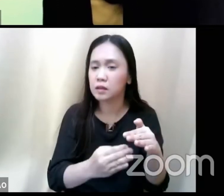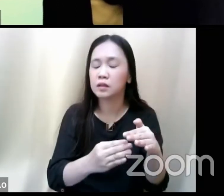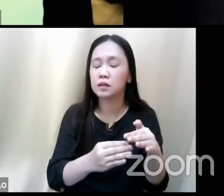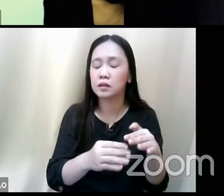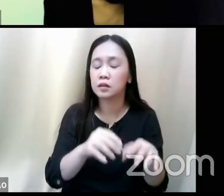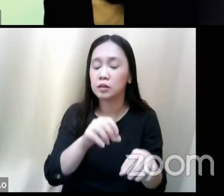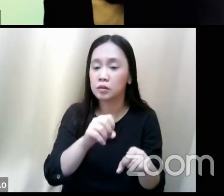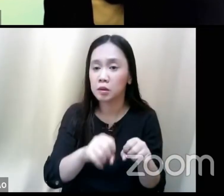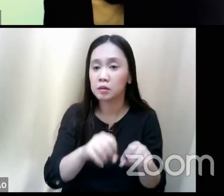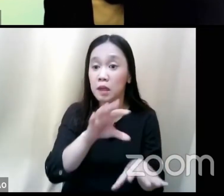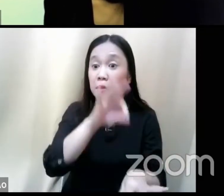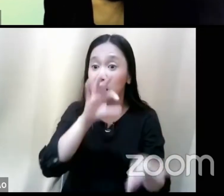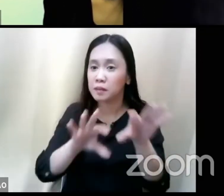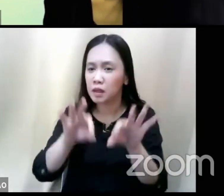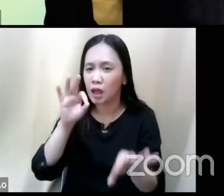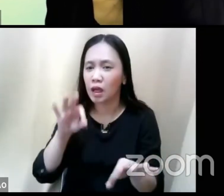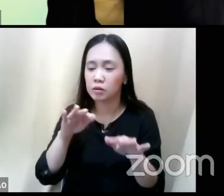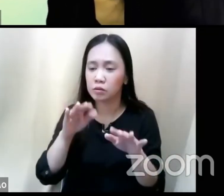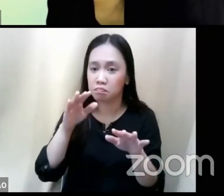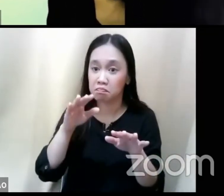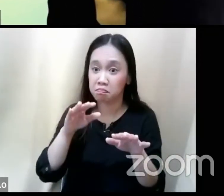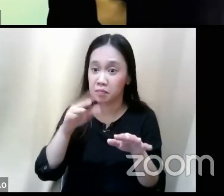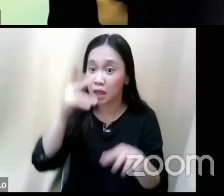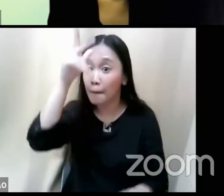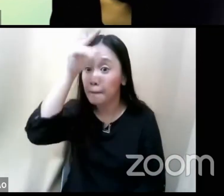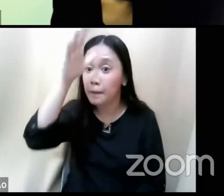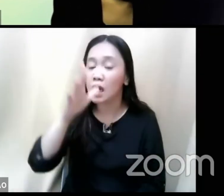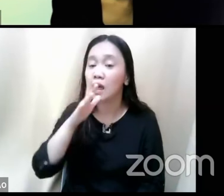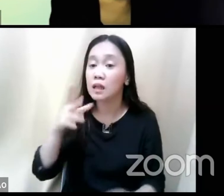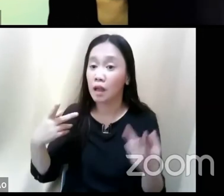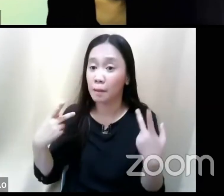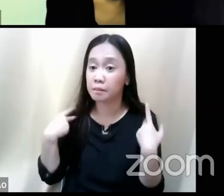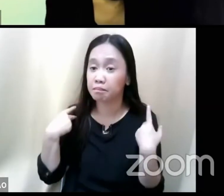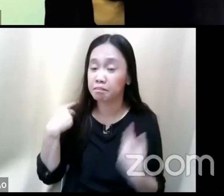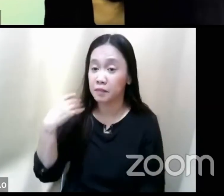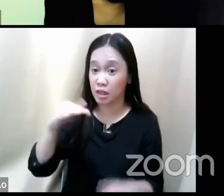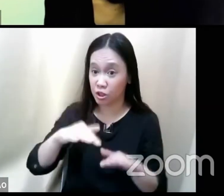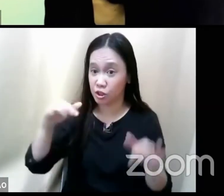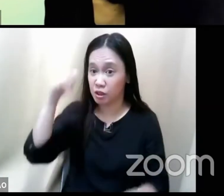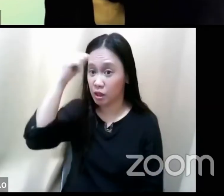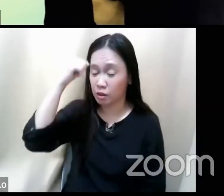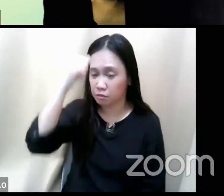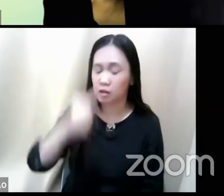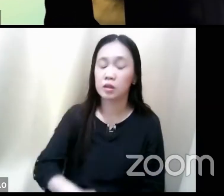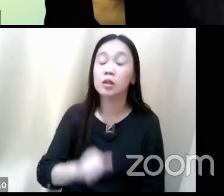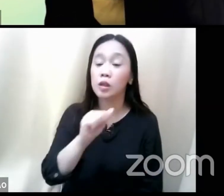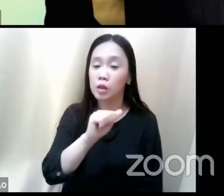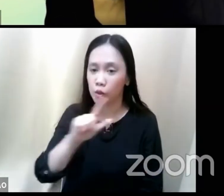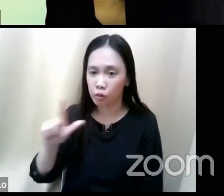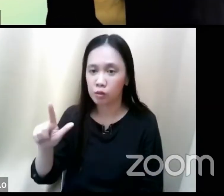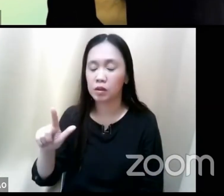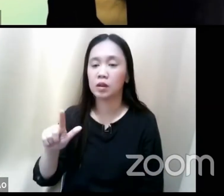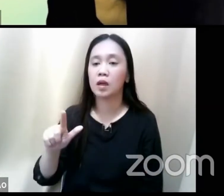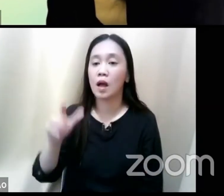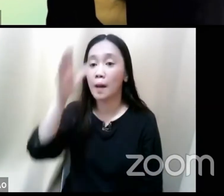ng mga magulang na may anak na may autism, sila iti-train natin. Lahat lang ng mga magulang na may anak na may Down syndrome, sila ang